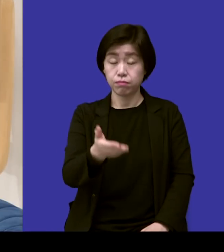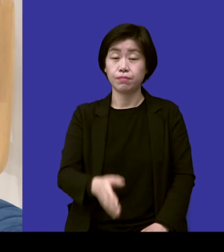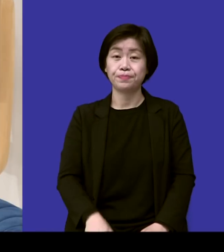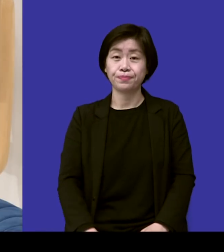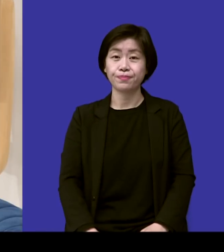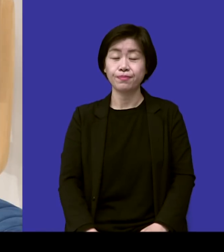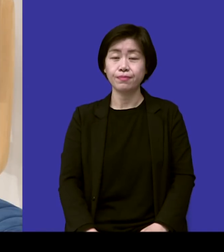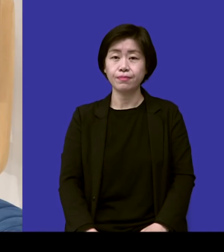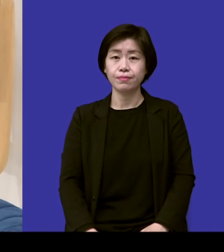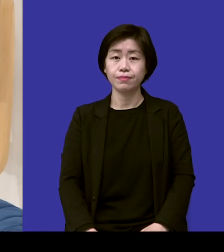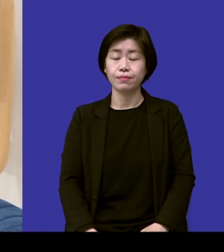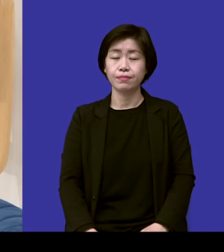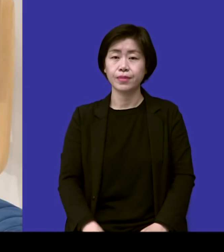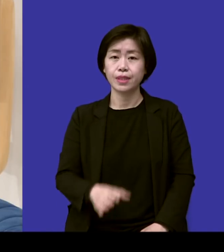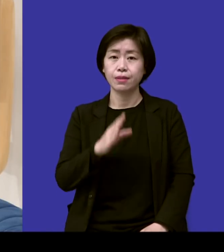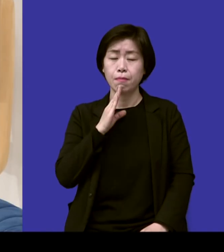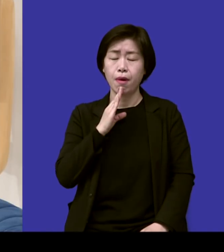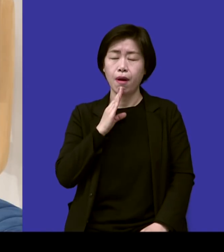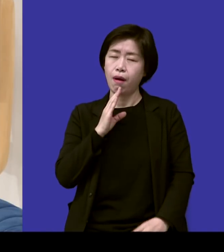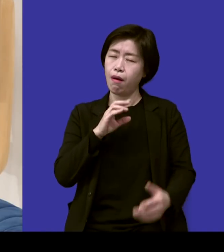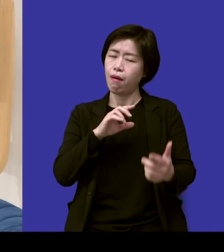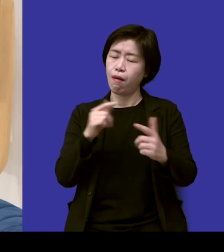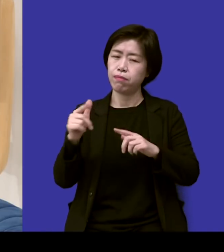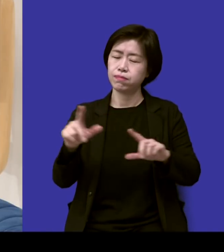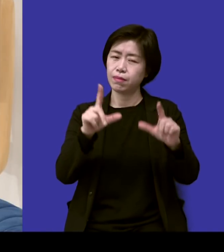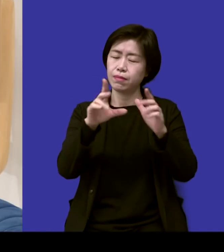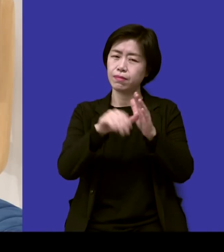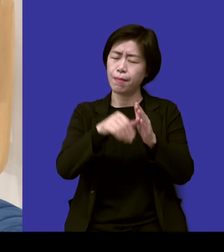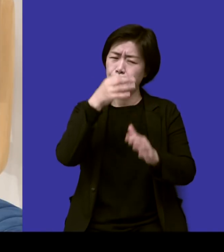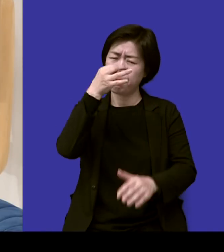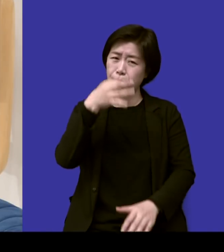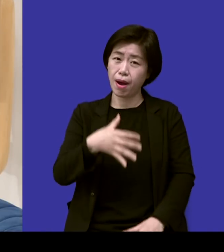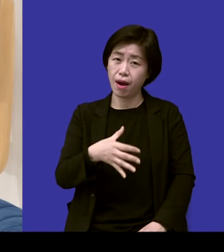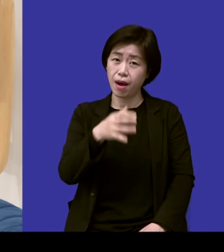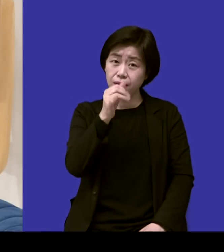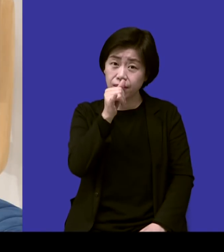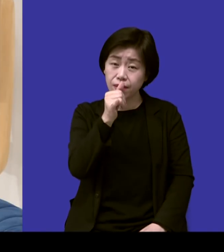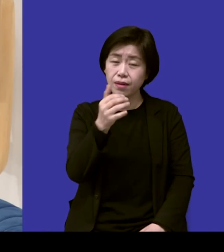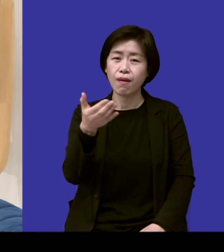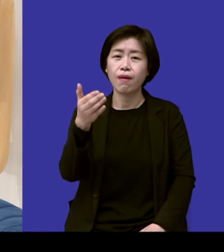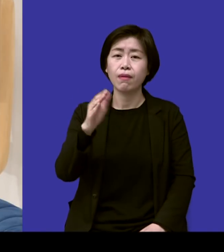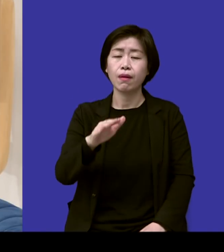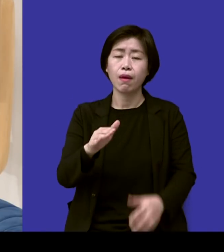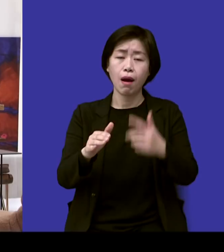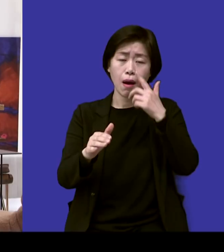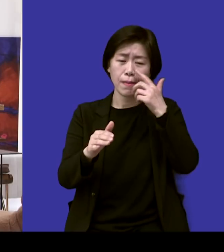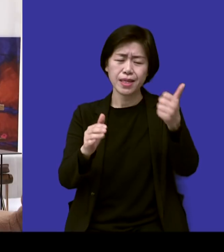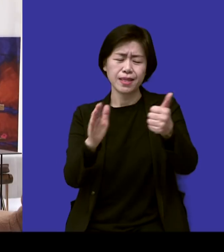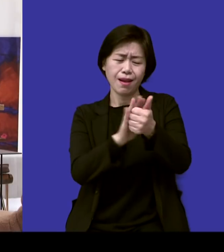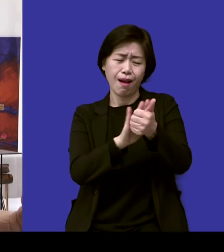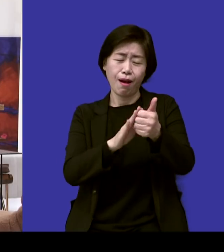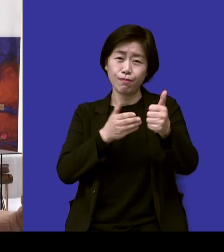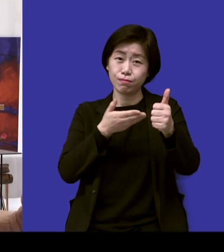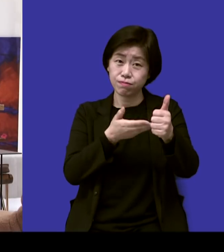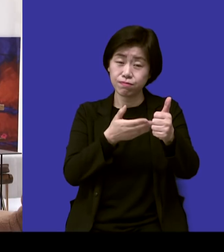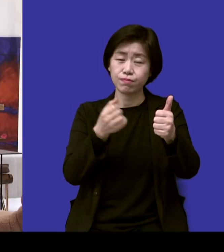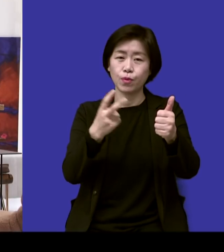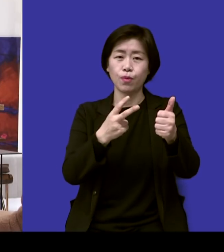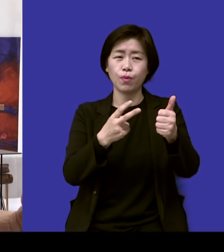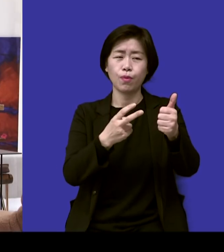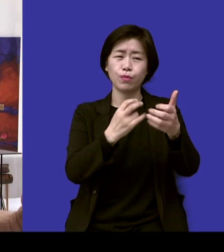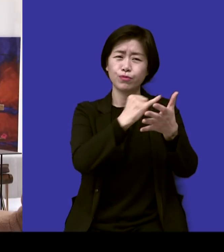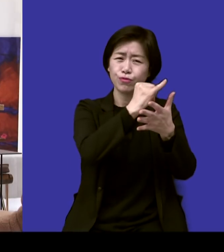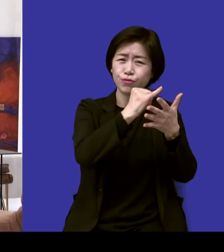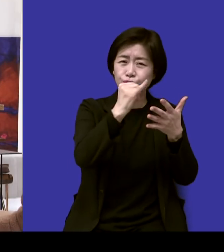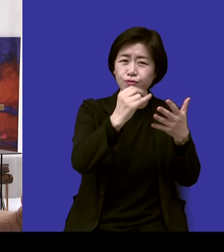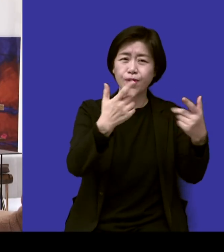참 쉽지 않은 시간이었을 텐데 아버지를 곁에서 그렇게 섬기고 네. 사랑으로 또 네. 누나들하고 어떻게 이렇게